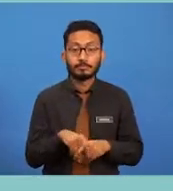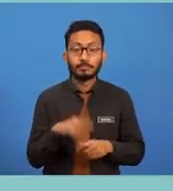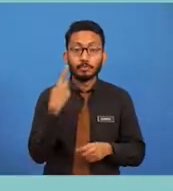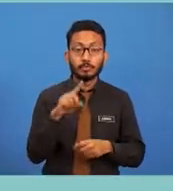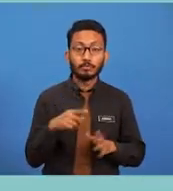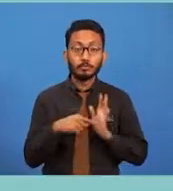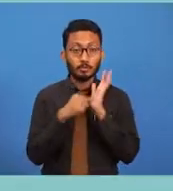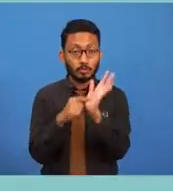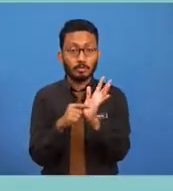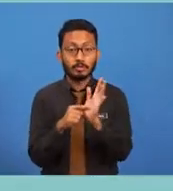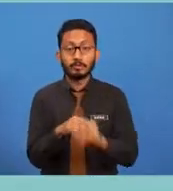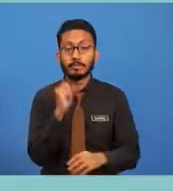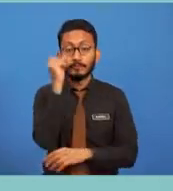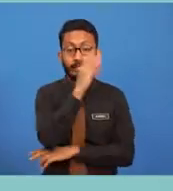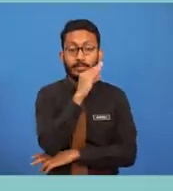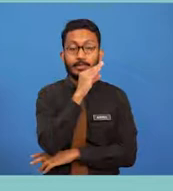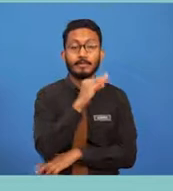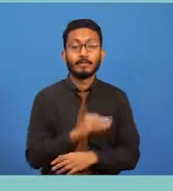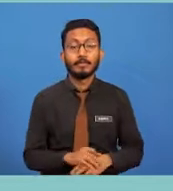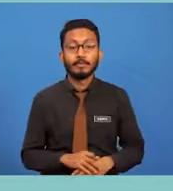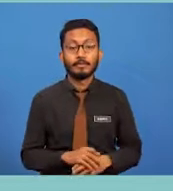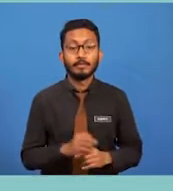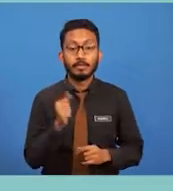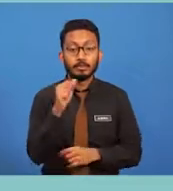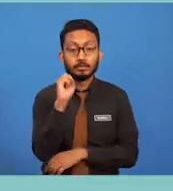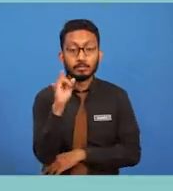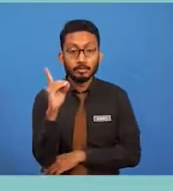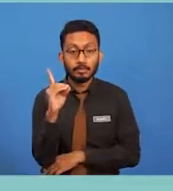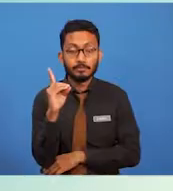asid menunjukkan sifat keasidan.